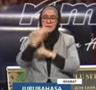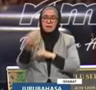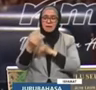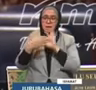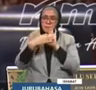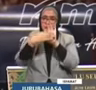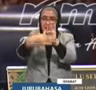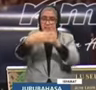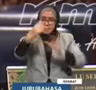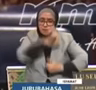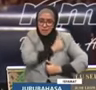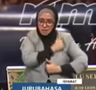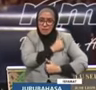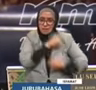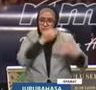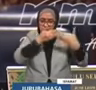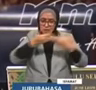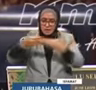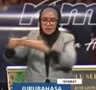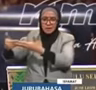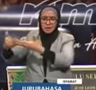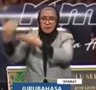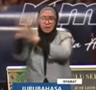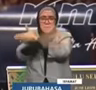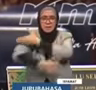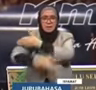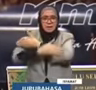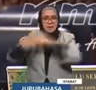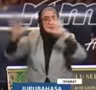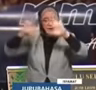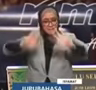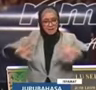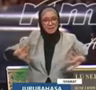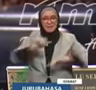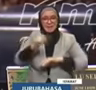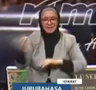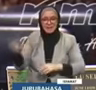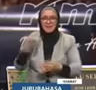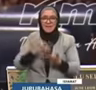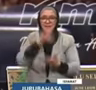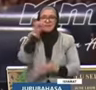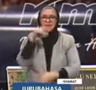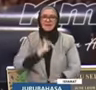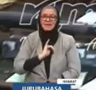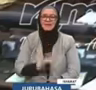ketentraman akan dilanjutkan kepada negara-negara ASEAN lainnya